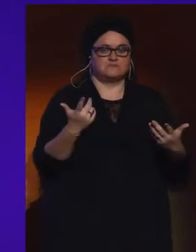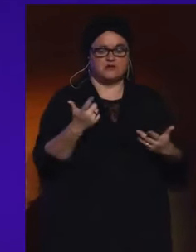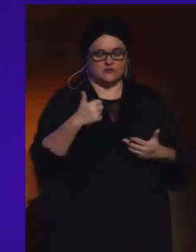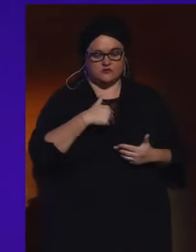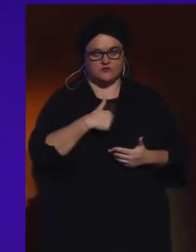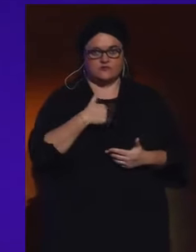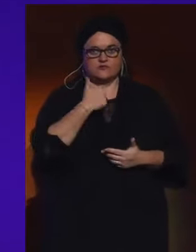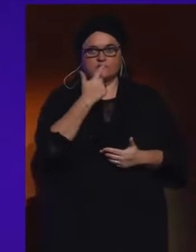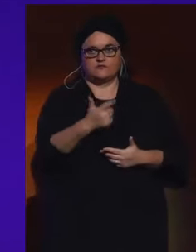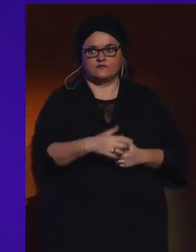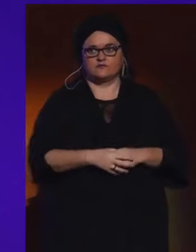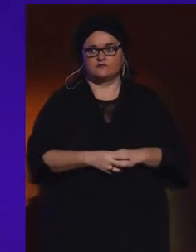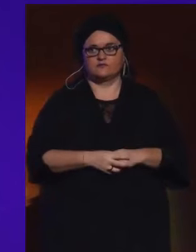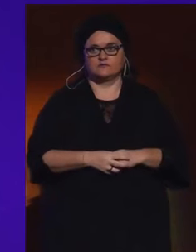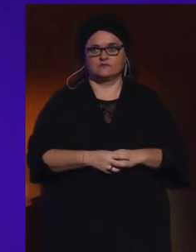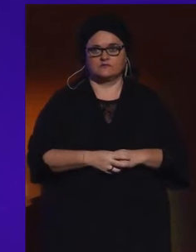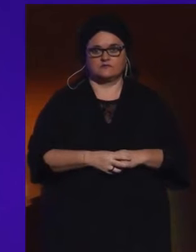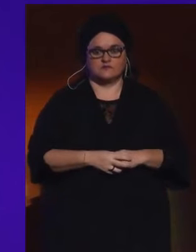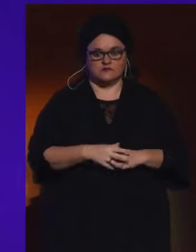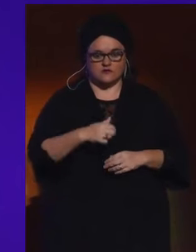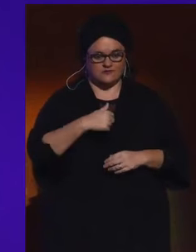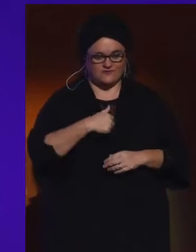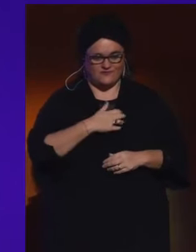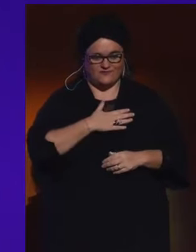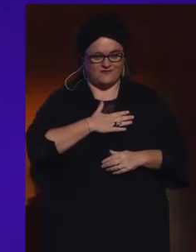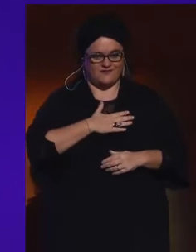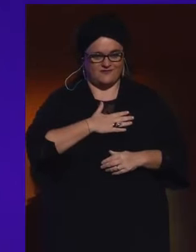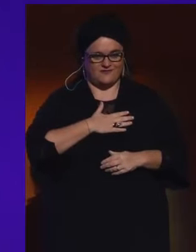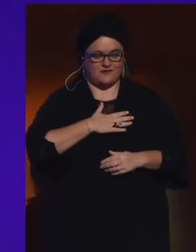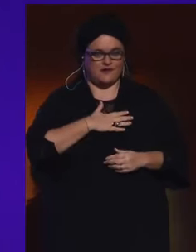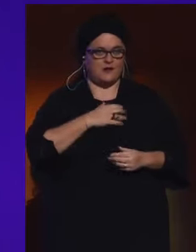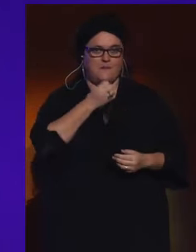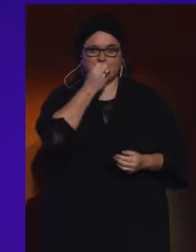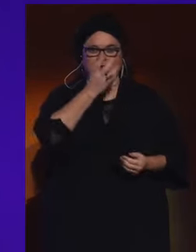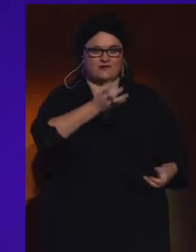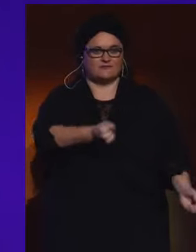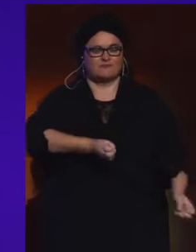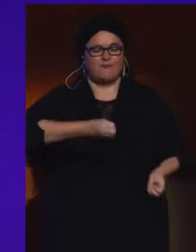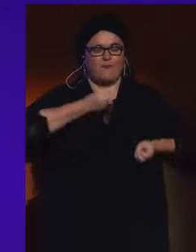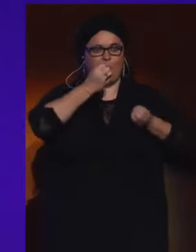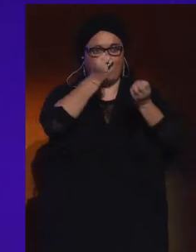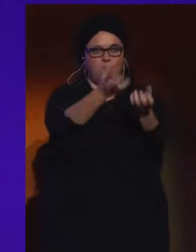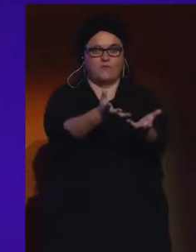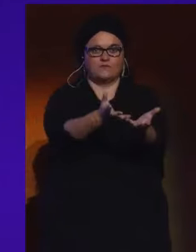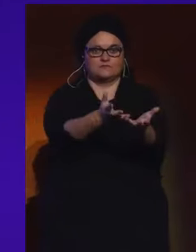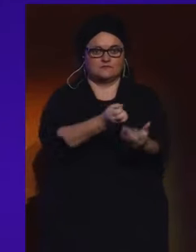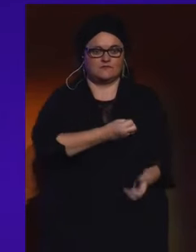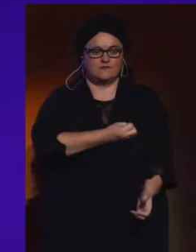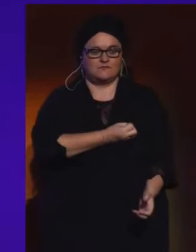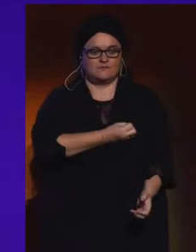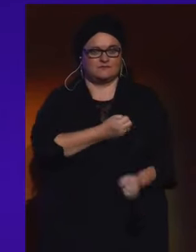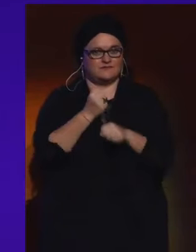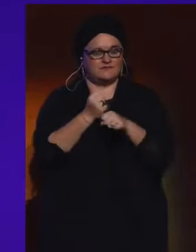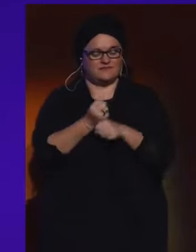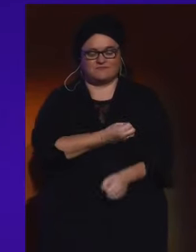partetik esatea baino ez, nire bertsiorik onena ematen saiatuko naizela, pasioz